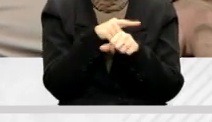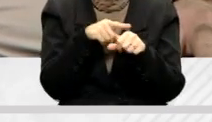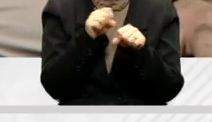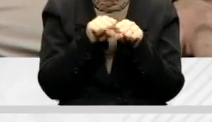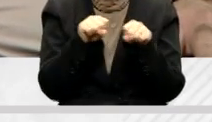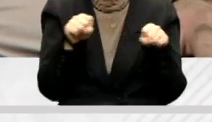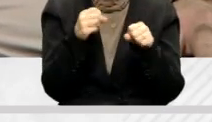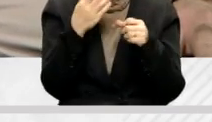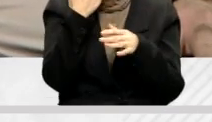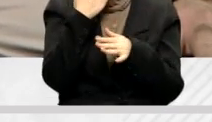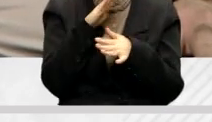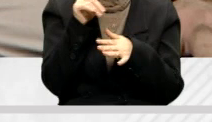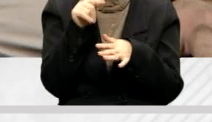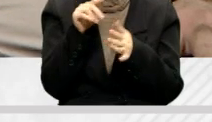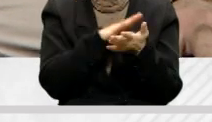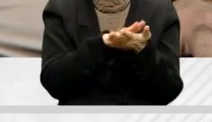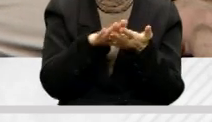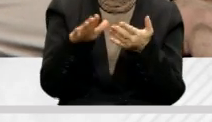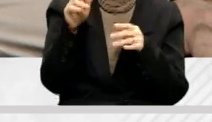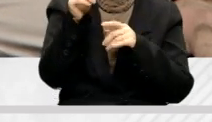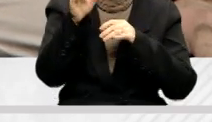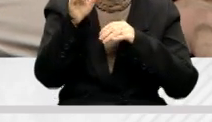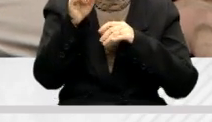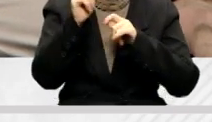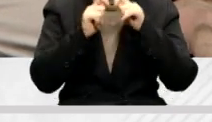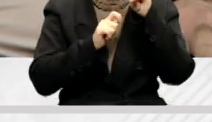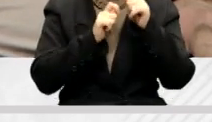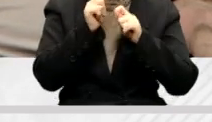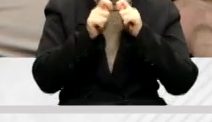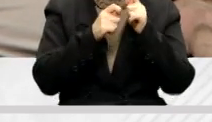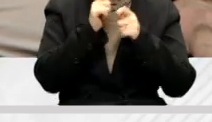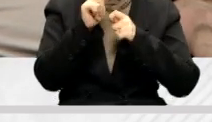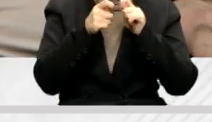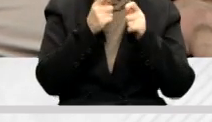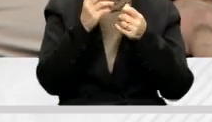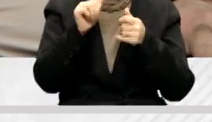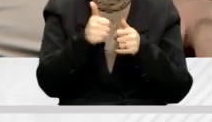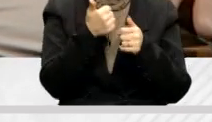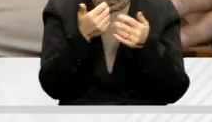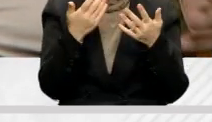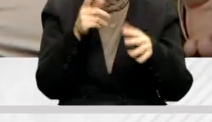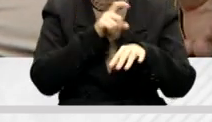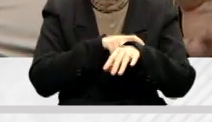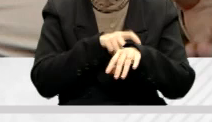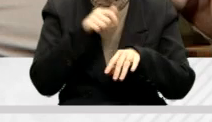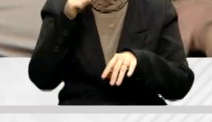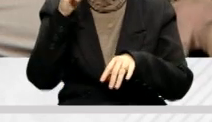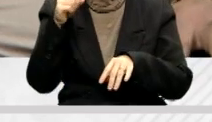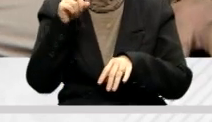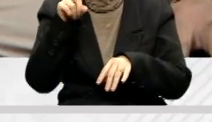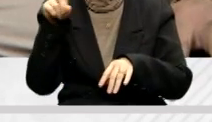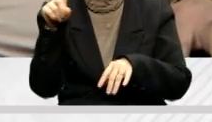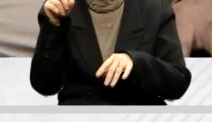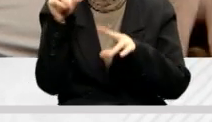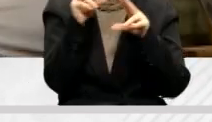zararı yok. Bunu düzgün bir şekilde kullanabilmek de önemli. Yani saat 9'da 10'da yatan biri için aslında çok